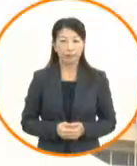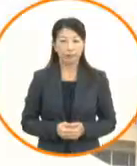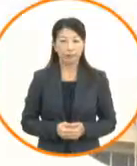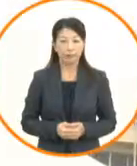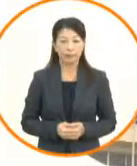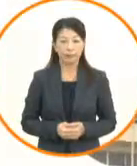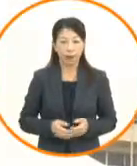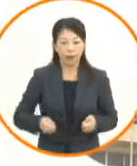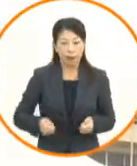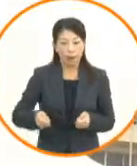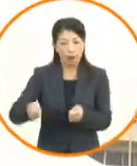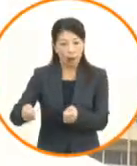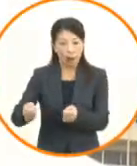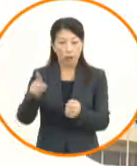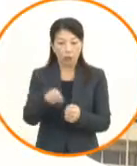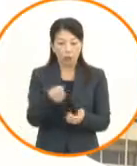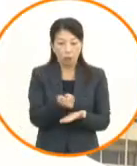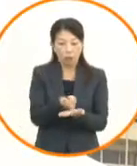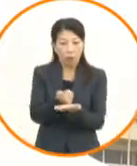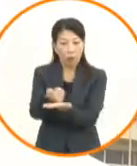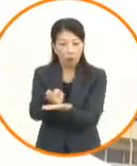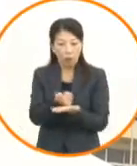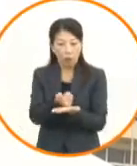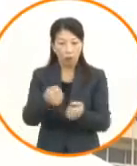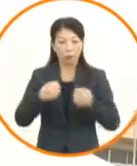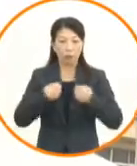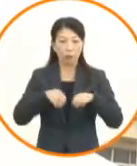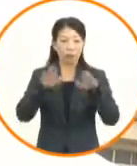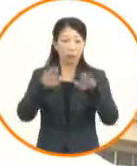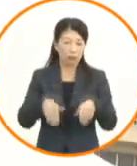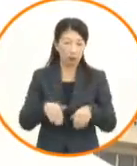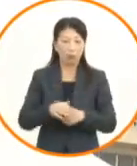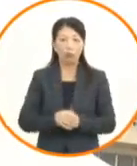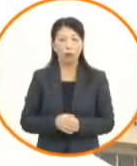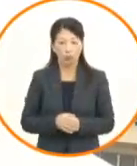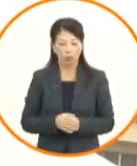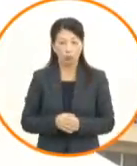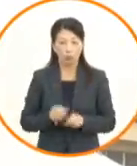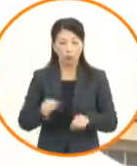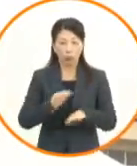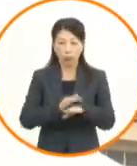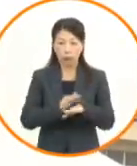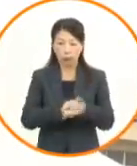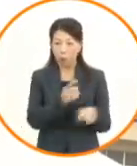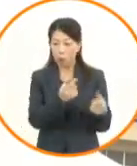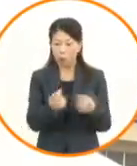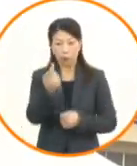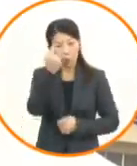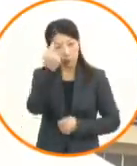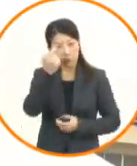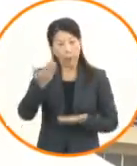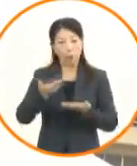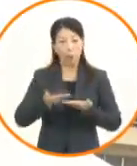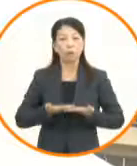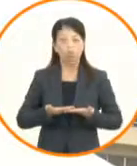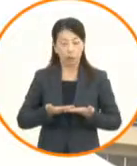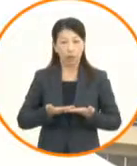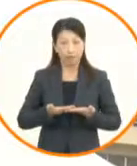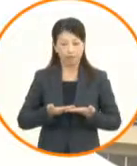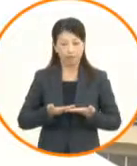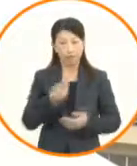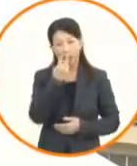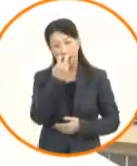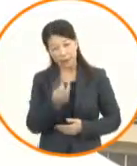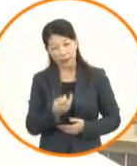タンカーで人を運ぶ訓練したんですけど、それもやっぱやり方もちゃんと教わってもらえて